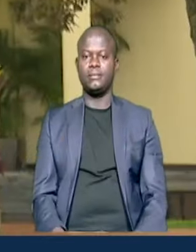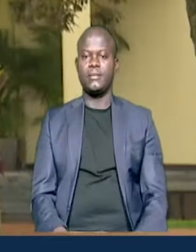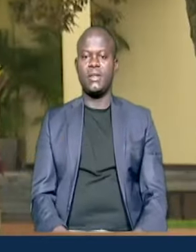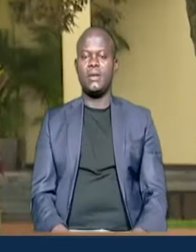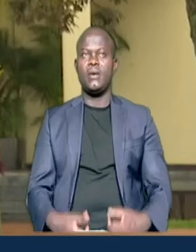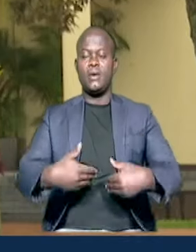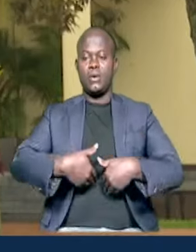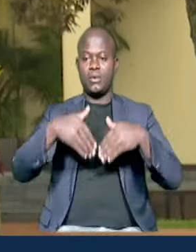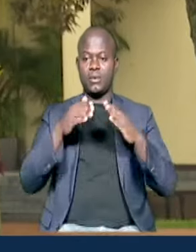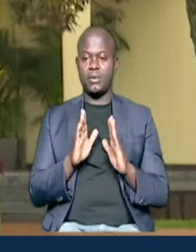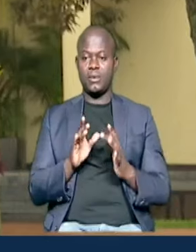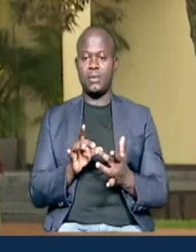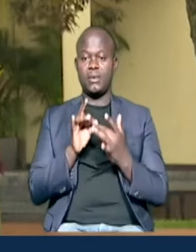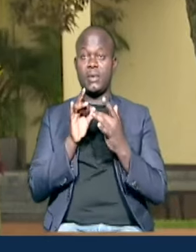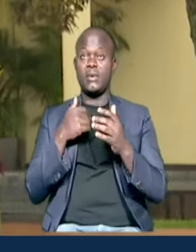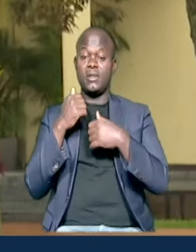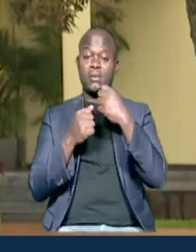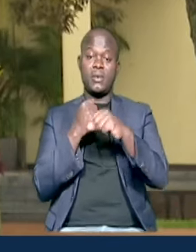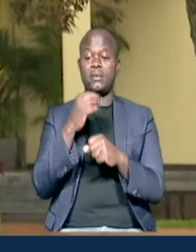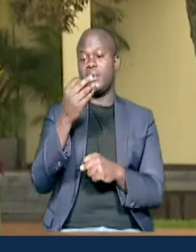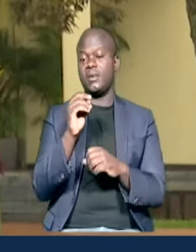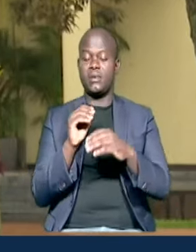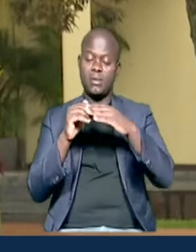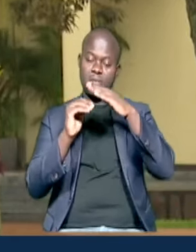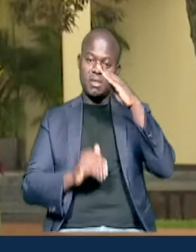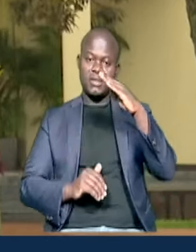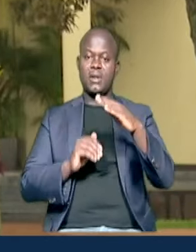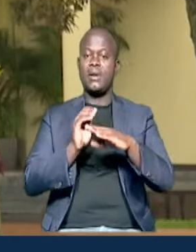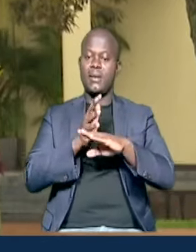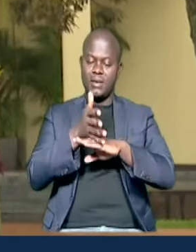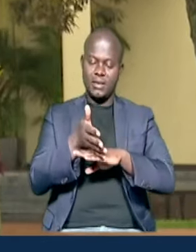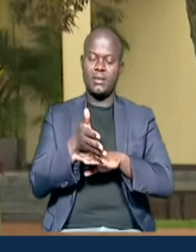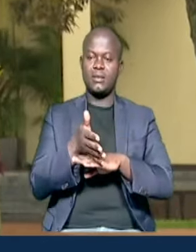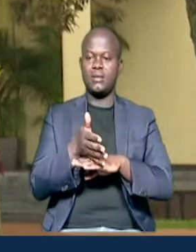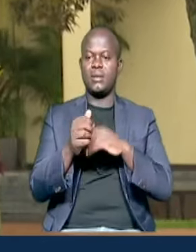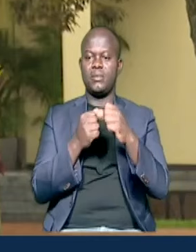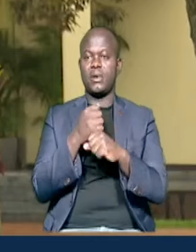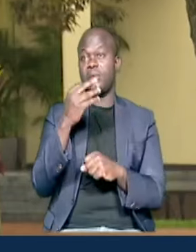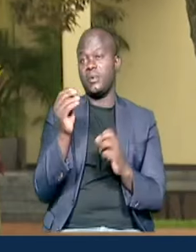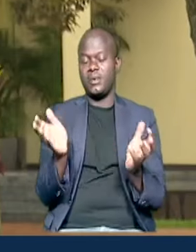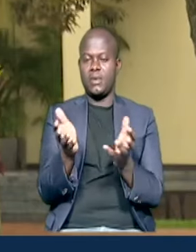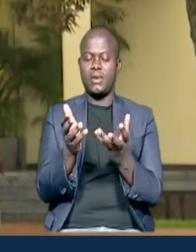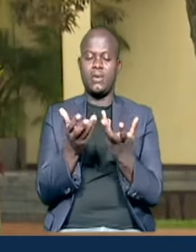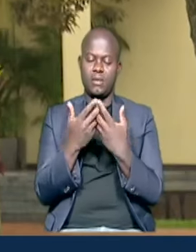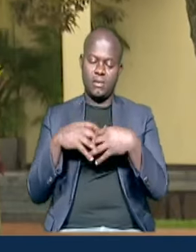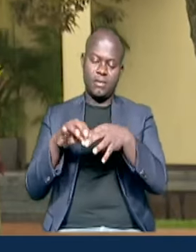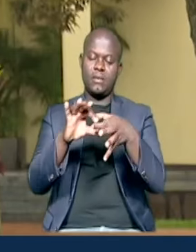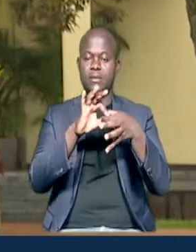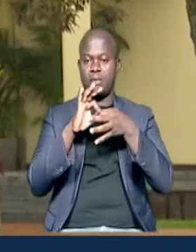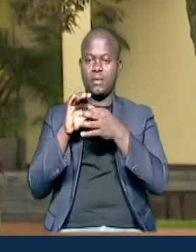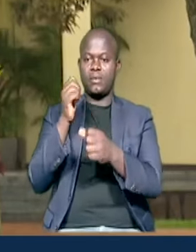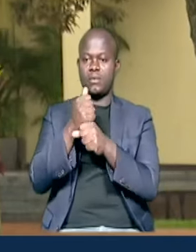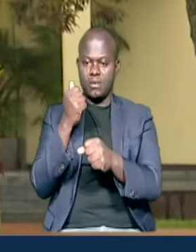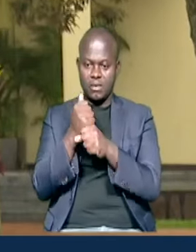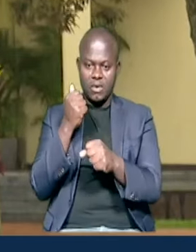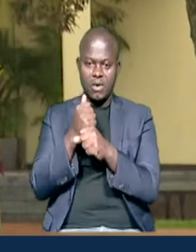bafite imyaka 30 nabari munsi yayo yewe n'abayirengeje icyo twabakangurira ni ubumwe umwe bw'abanyarwanda ni umurimo